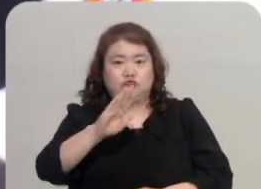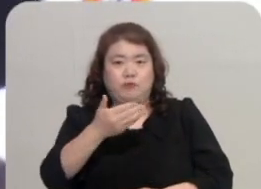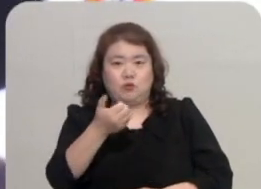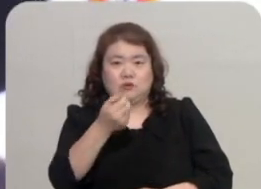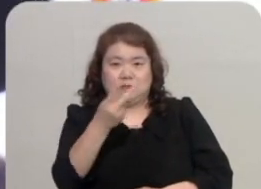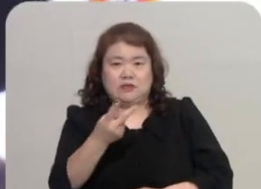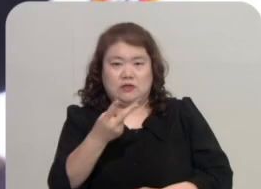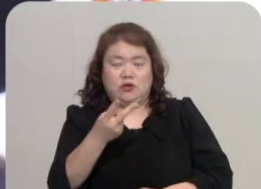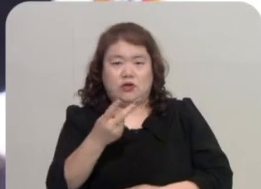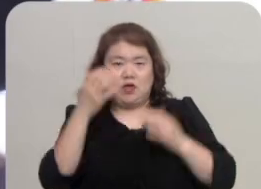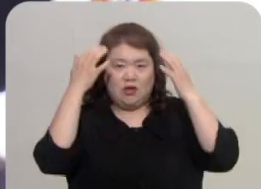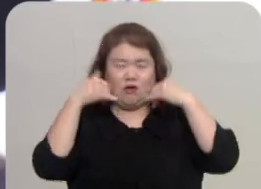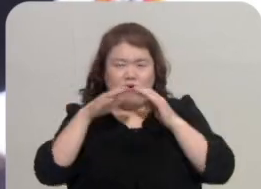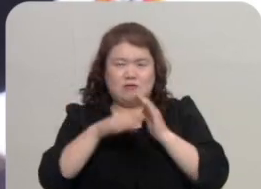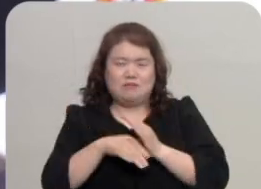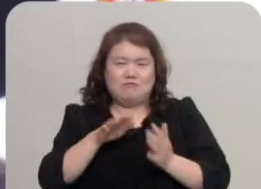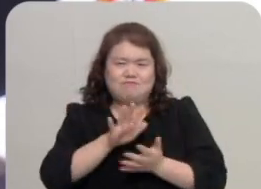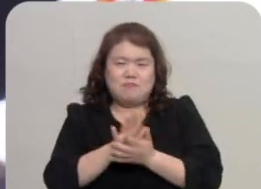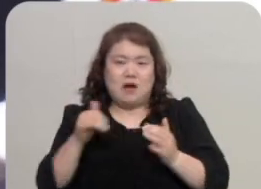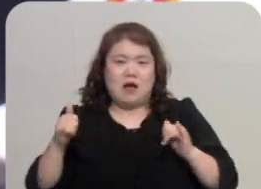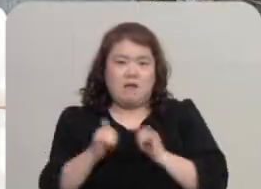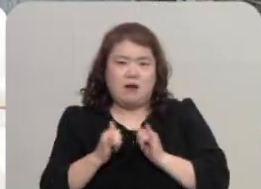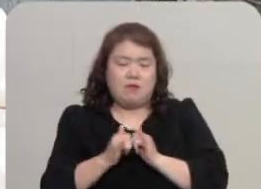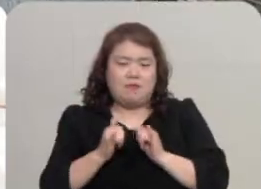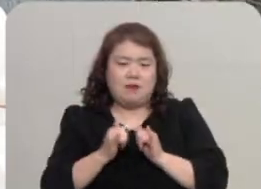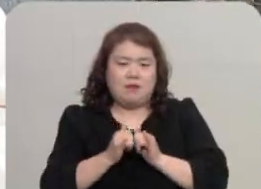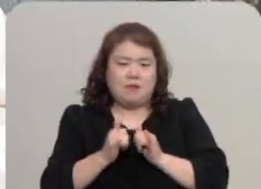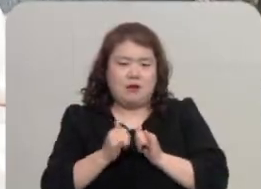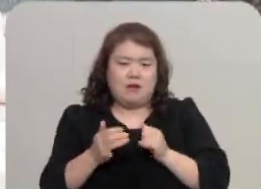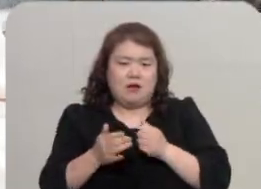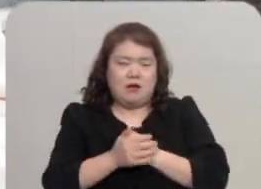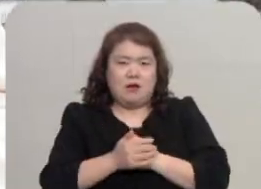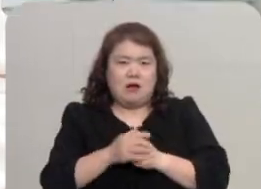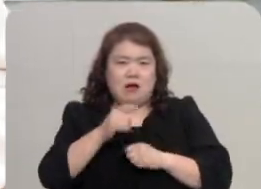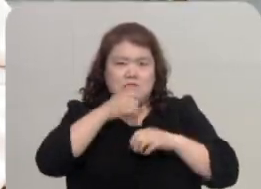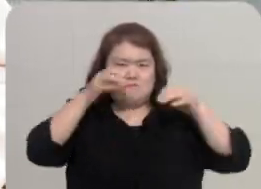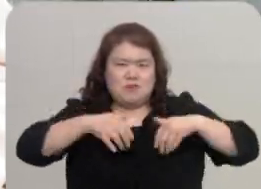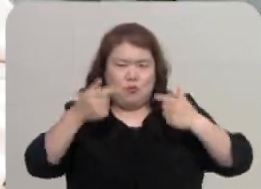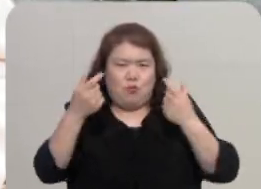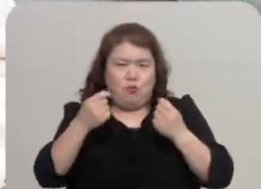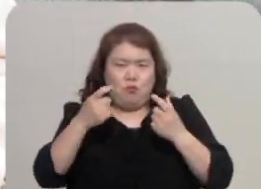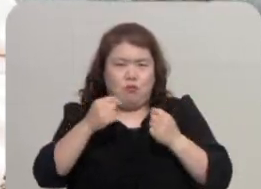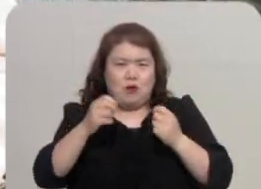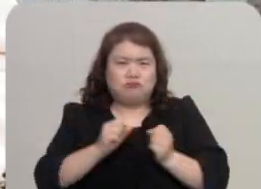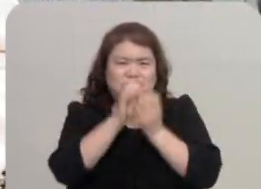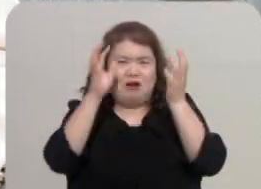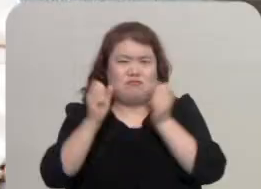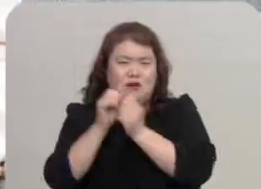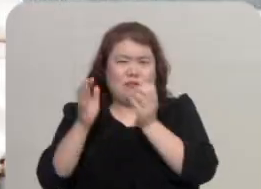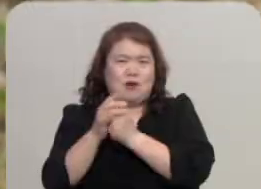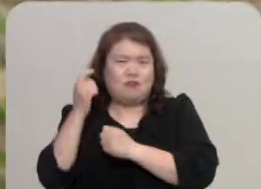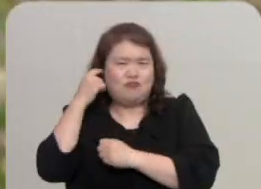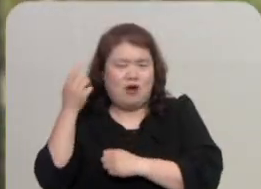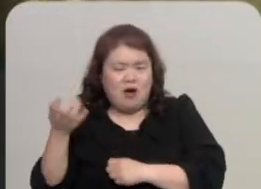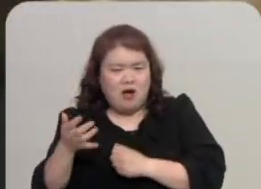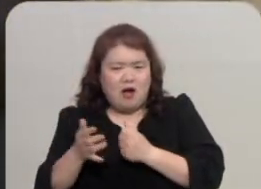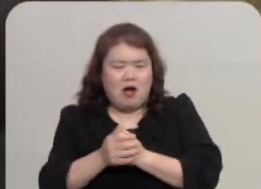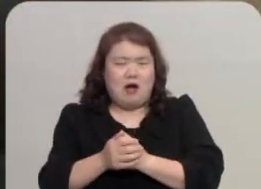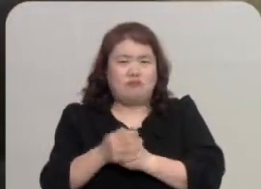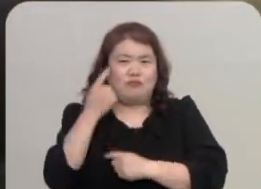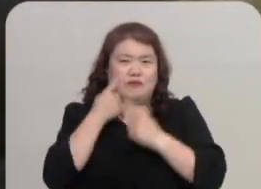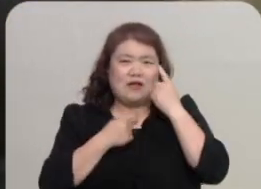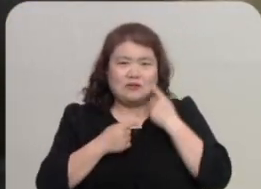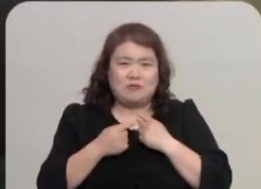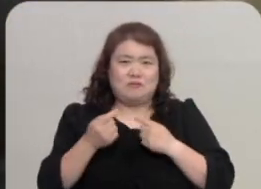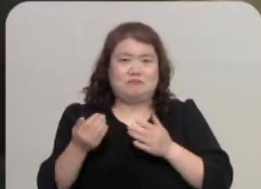1952년 여름 유독 치열했던 고지전. 코앞으로 비오듯 떨어지는 포탄에 귀청이 찢어지고 종아리는